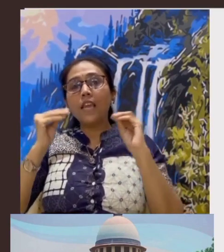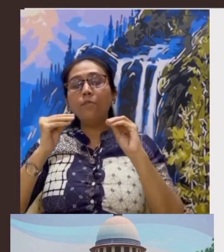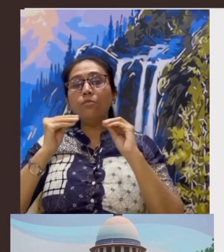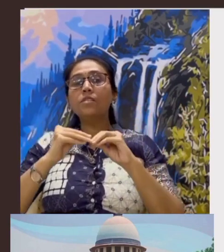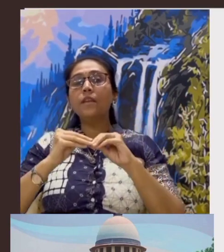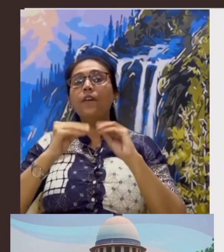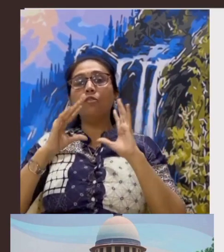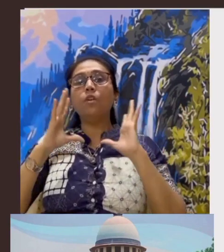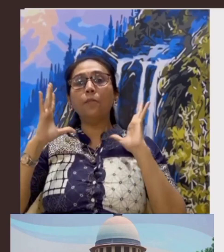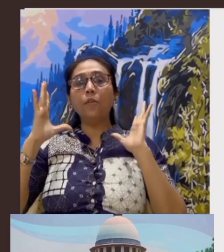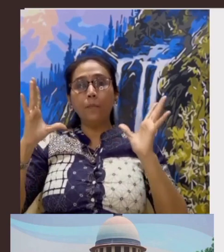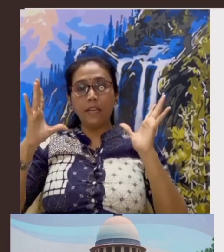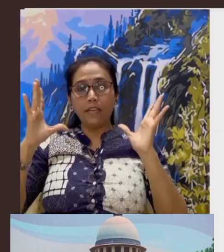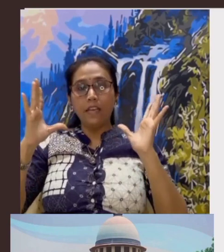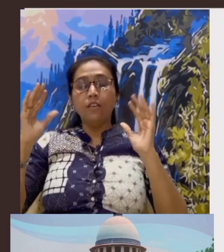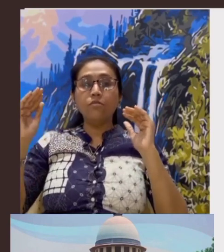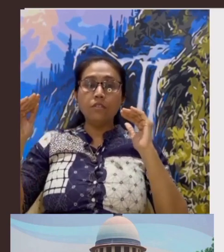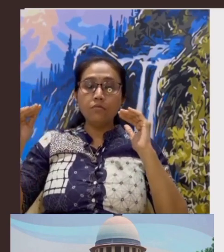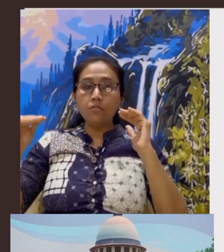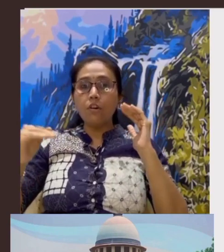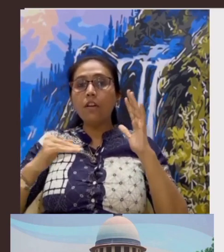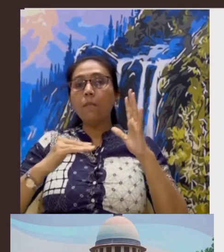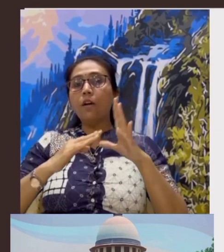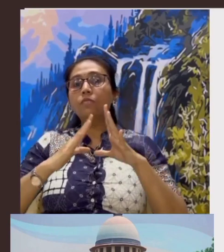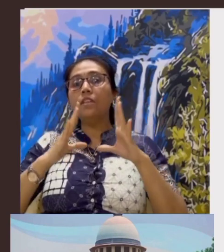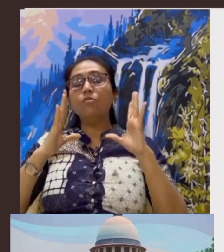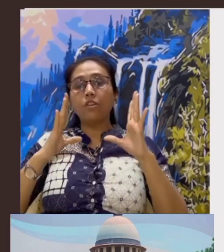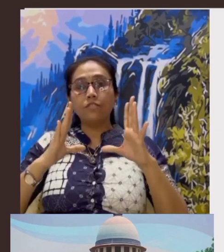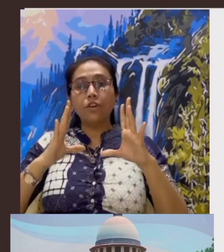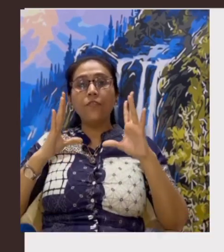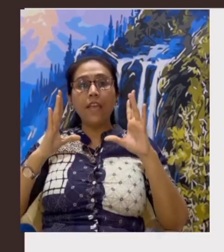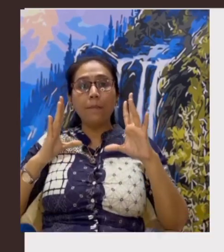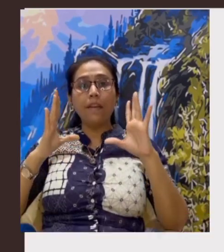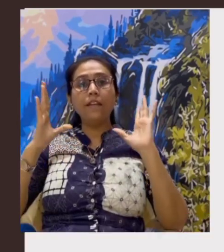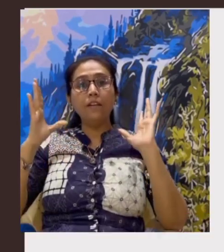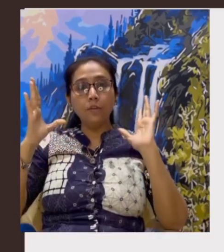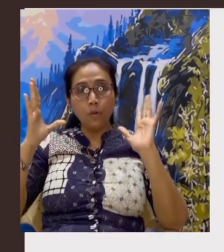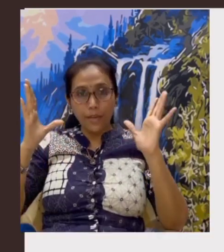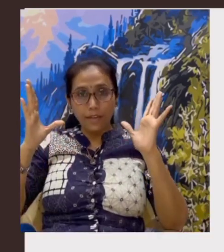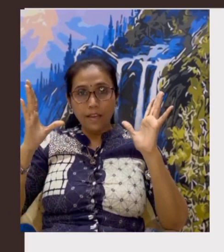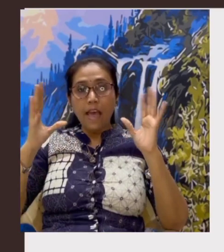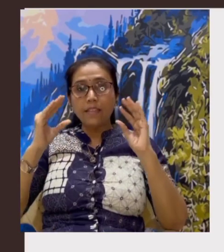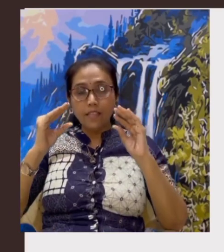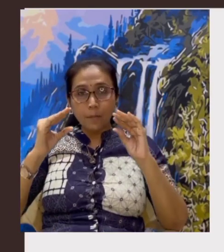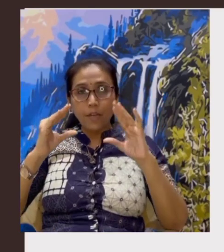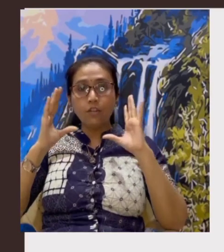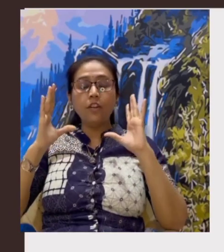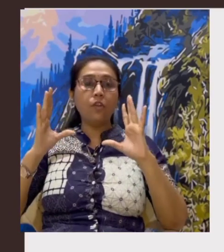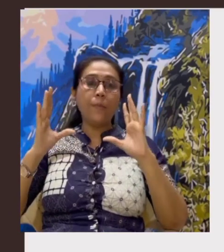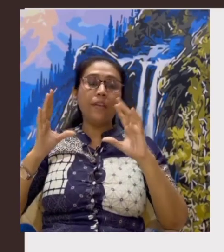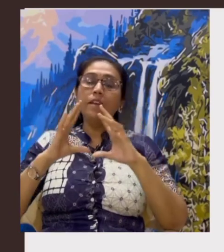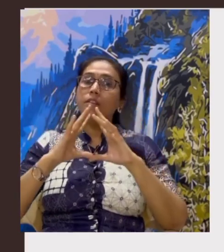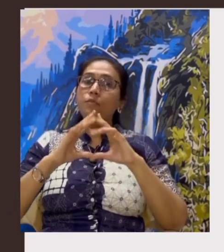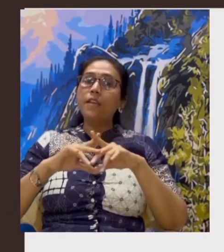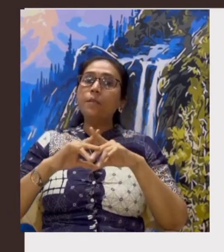सेम टू सेम वैल्यू आपको मिलेगी। सो दिस वॉज ऑल अबाउट द डॉक्ट्रिन ऑफ एमिनेंट डोमेन, एंड दिस पर्टिकुलर